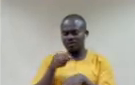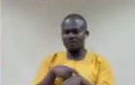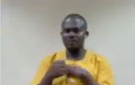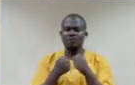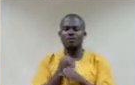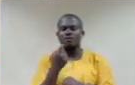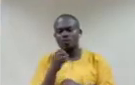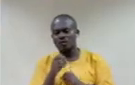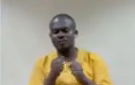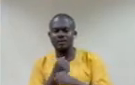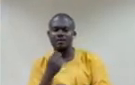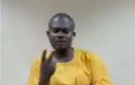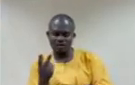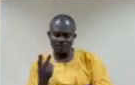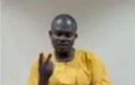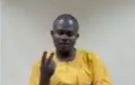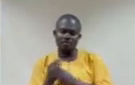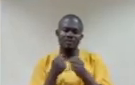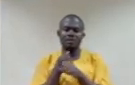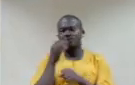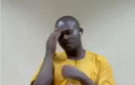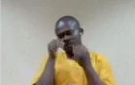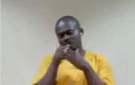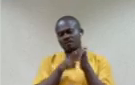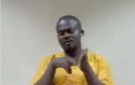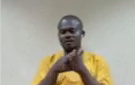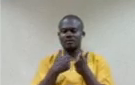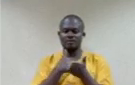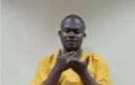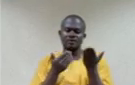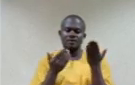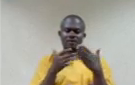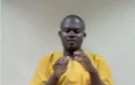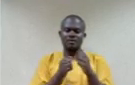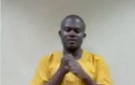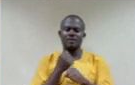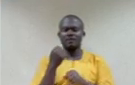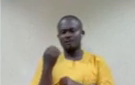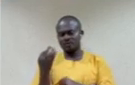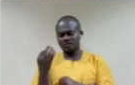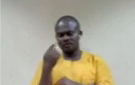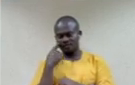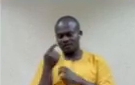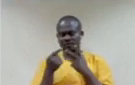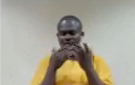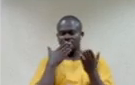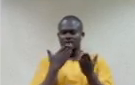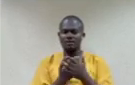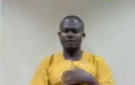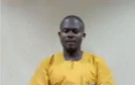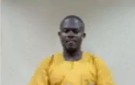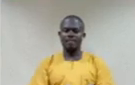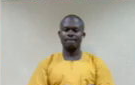umwe ibiri imyaka 3 kuko niho kontrat tuba dufitanye imara imyaka 3 usanga ari ikintu cyiza